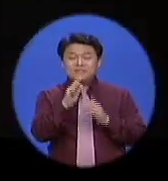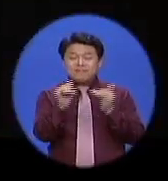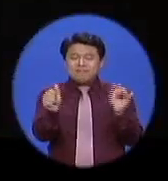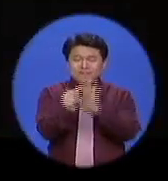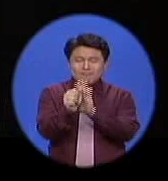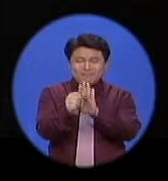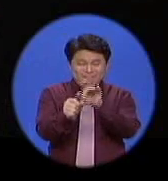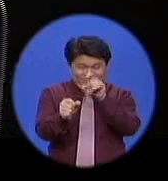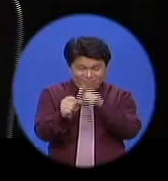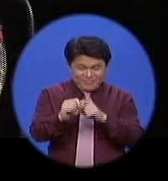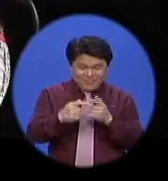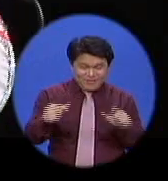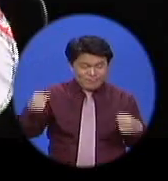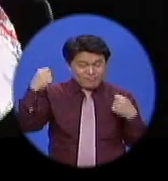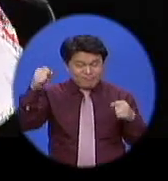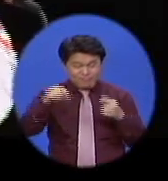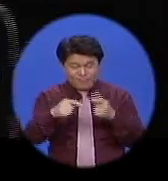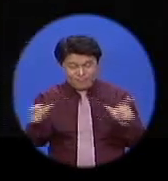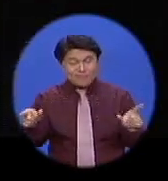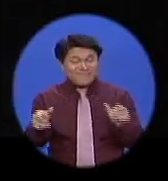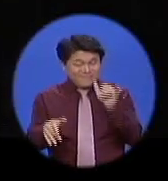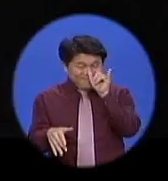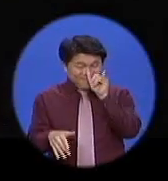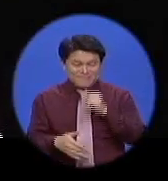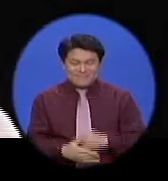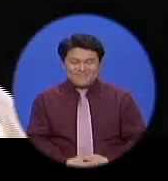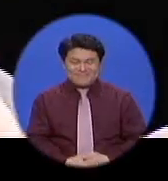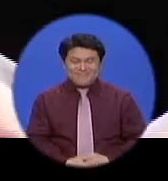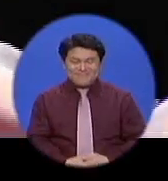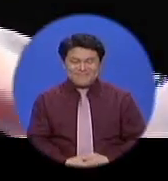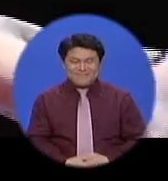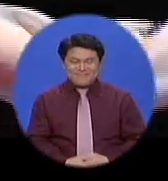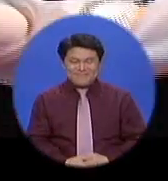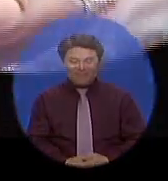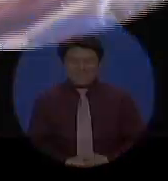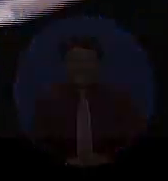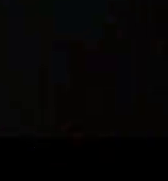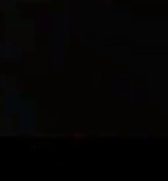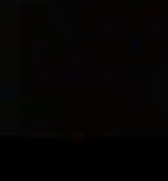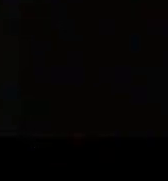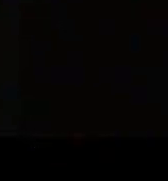어르신들을 위한 다양한 퍼포먼스가 준비되어 있네요.